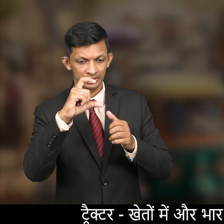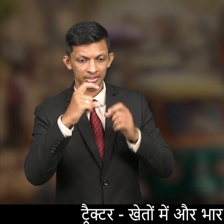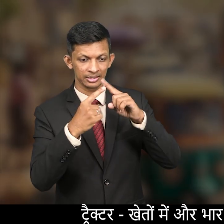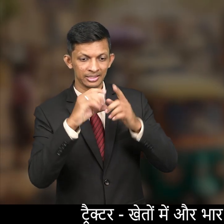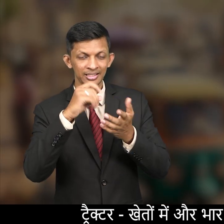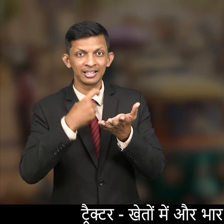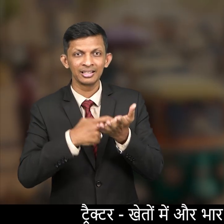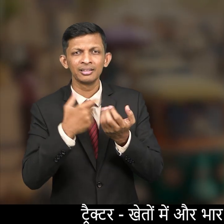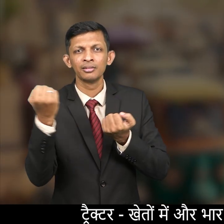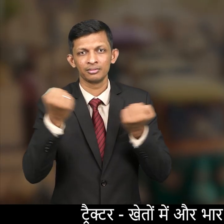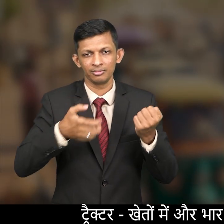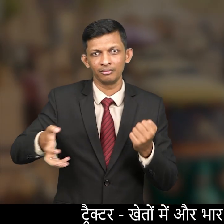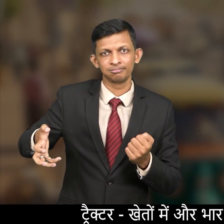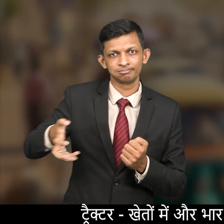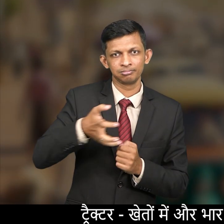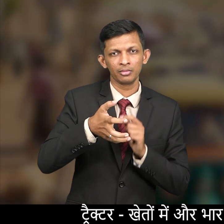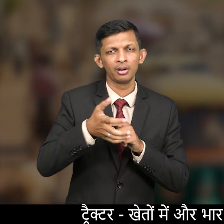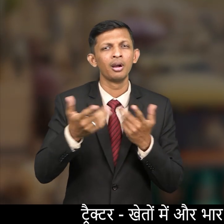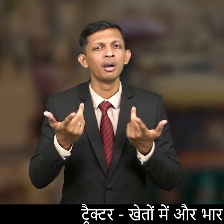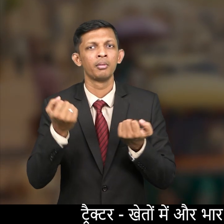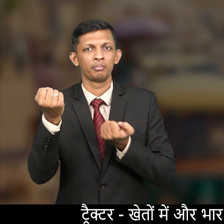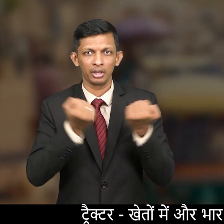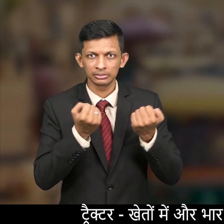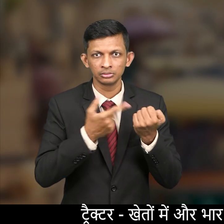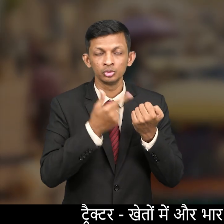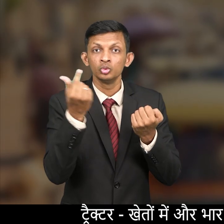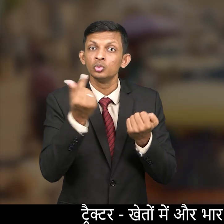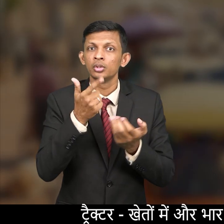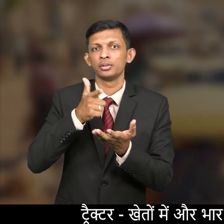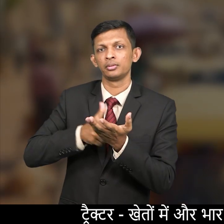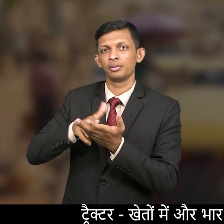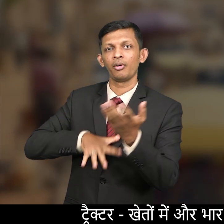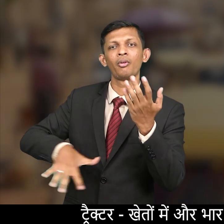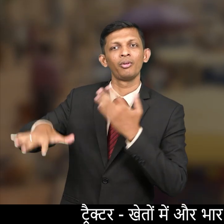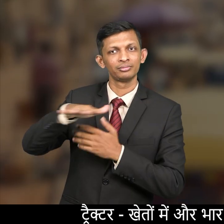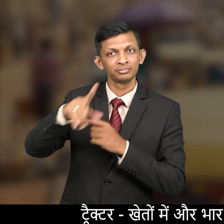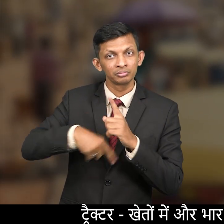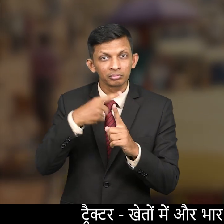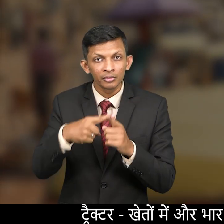ट्रैक्टर, खेतों में और भार ढोने के लिए इस्तेमाल किया जाने वाला बड़ा वाहन।